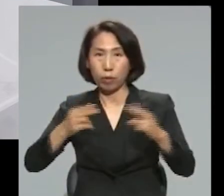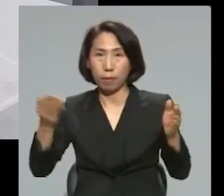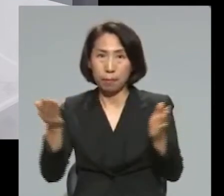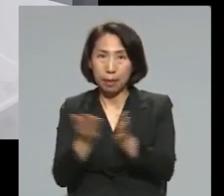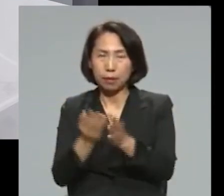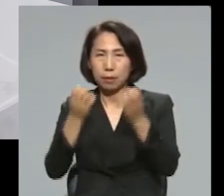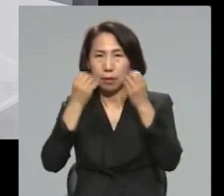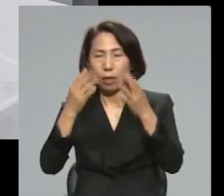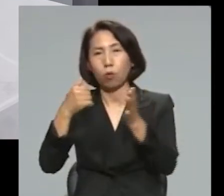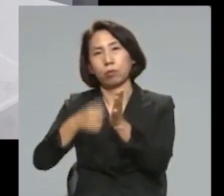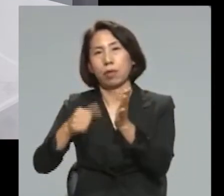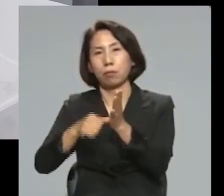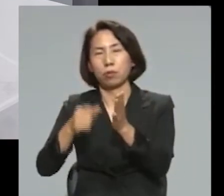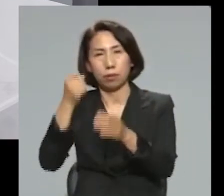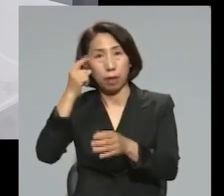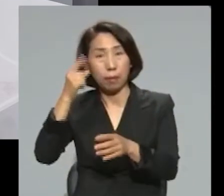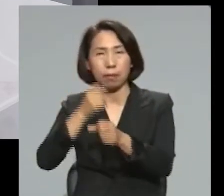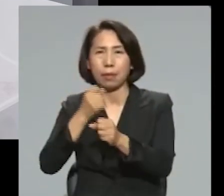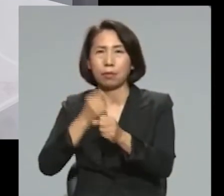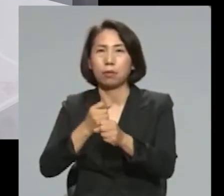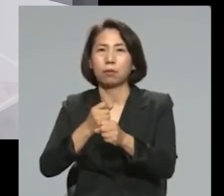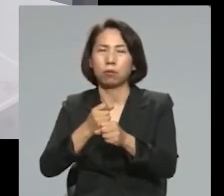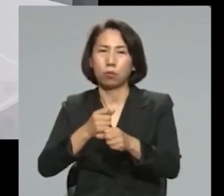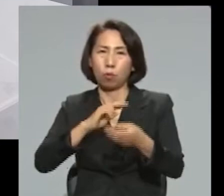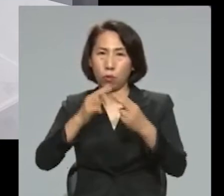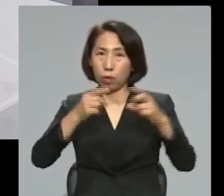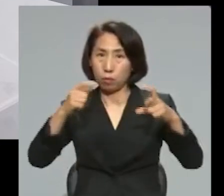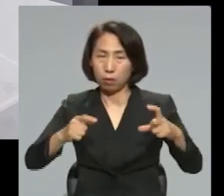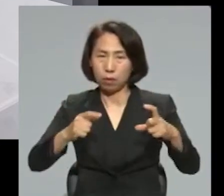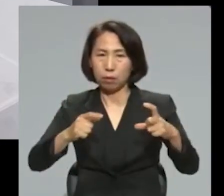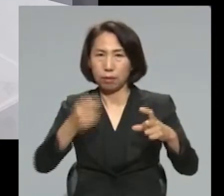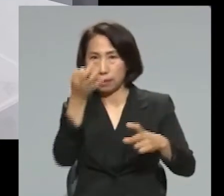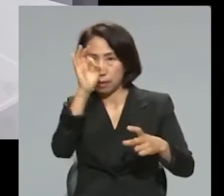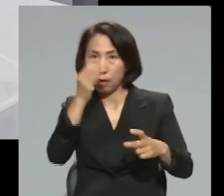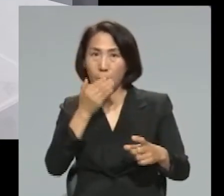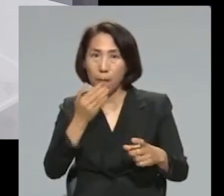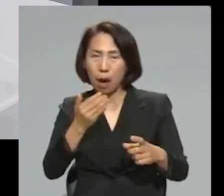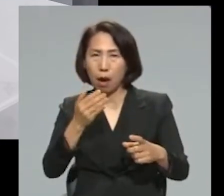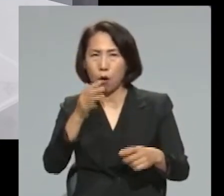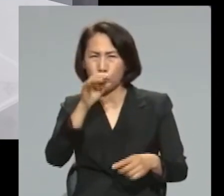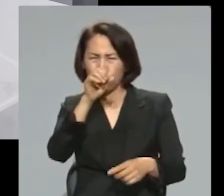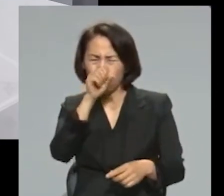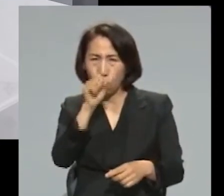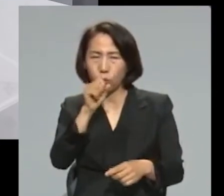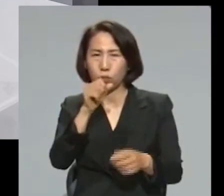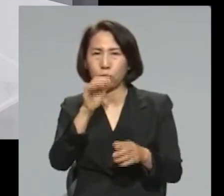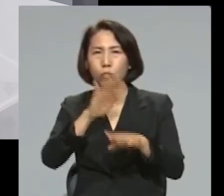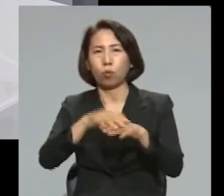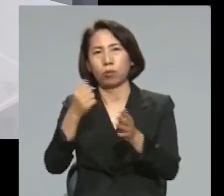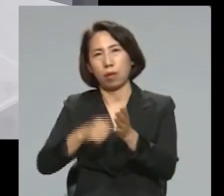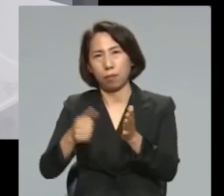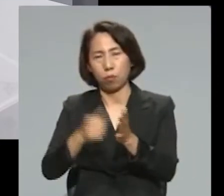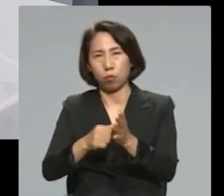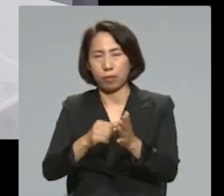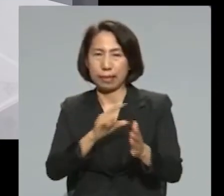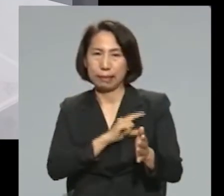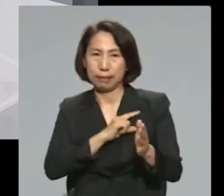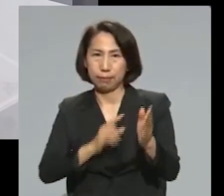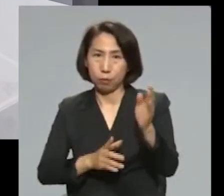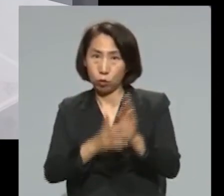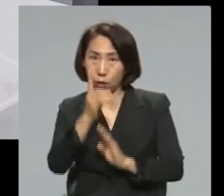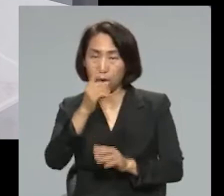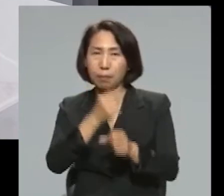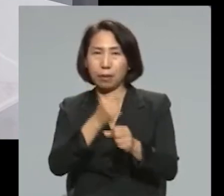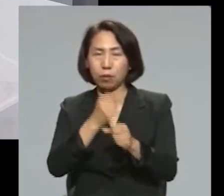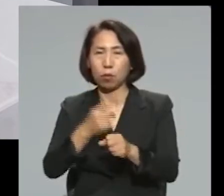개발하고 고령군에서 인정하는 우수, 안전 농산물에 대한 통합 브랜드를 시행하고 성산민의